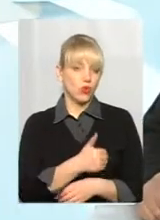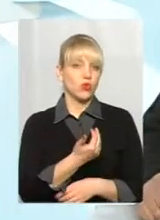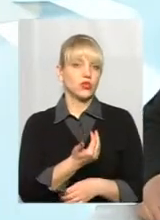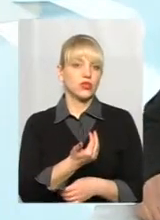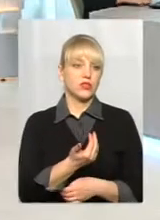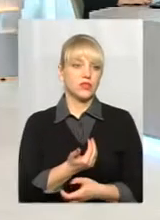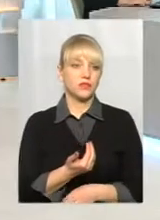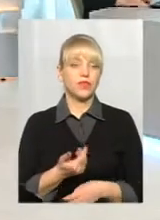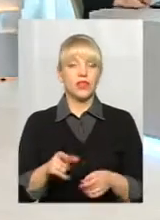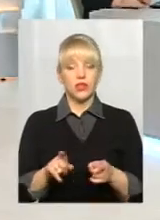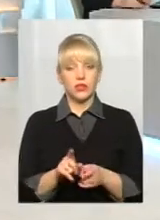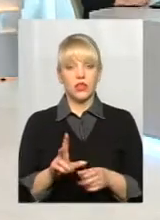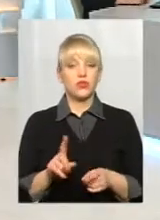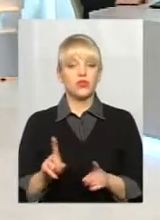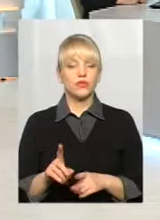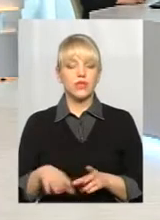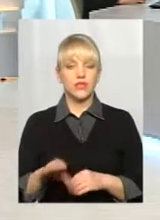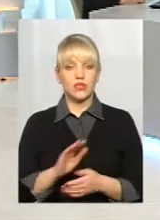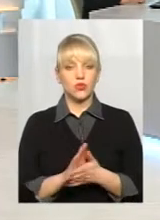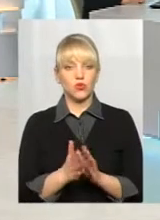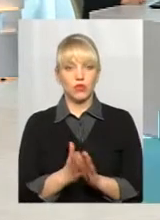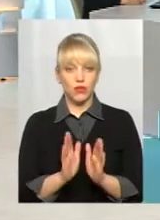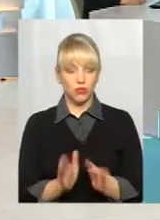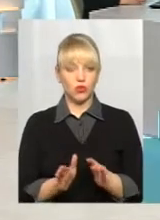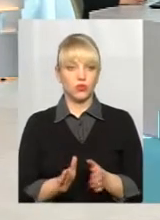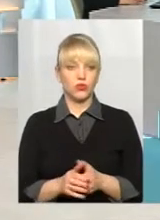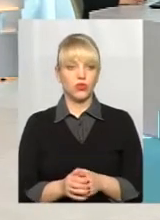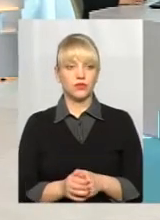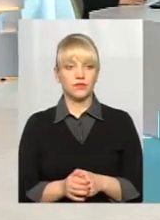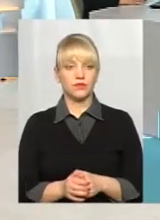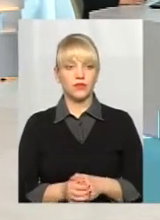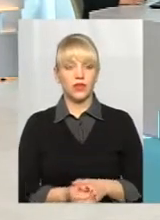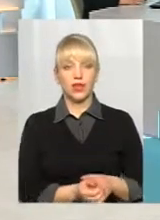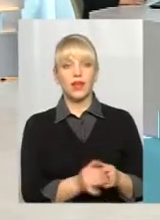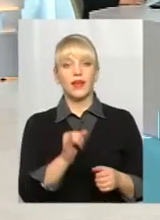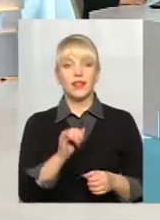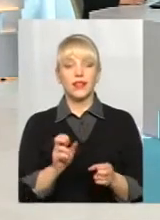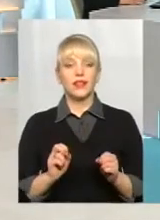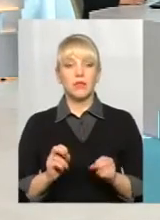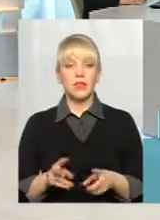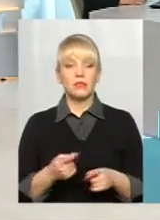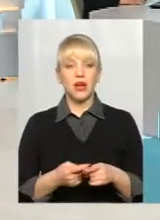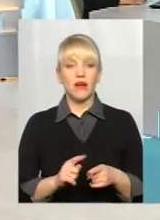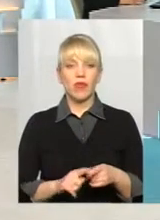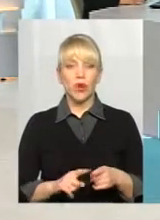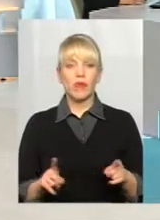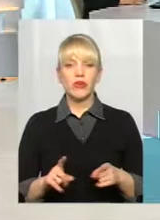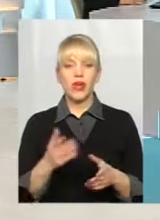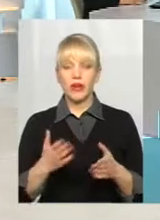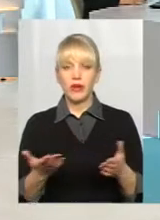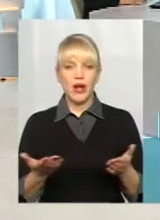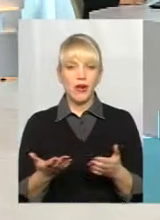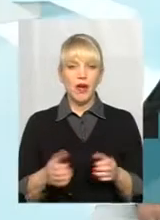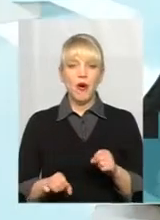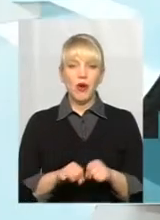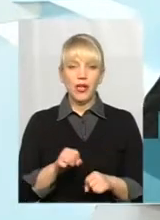проїхати. Ну і знати, що всі умови будуть так, і всі… І небезпека в тому, якщо воно якимось чином